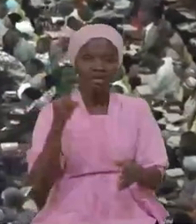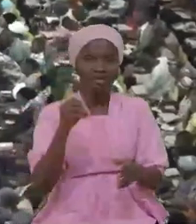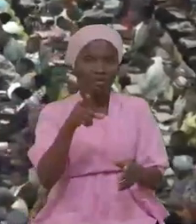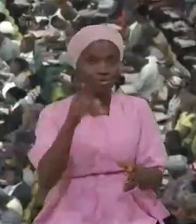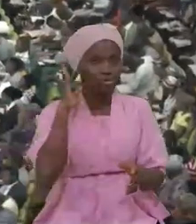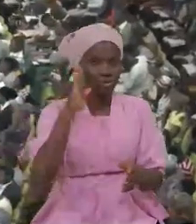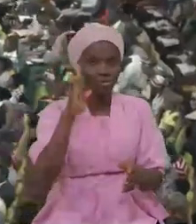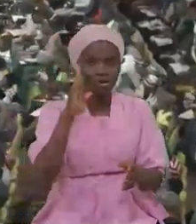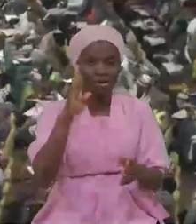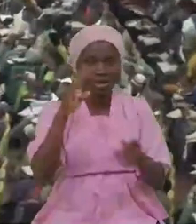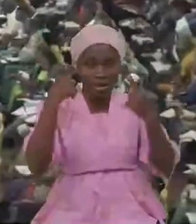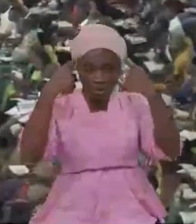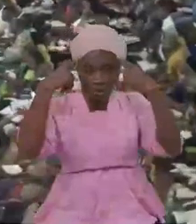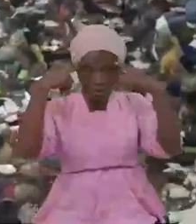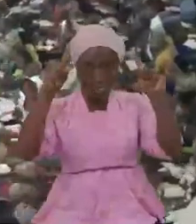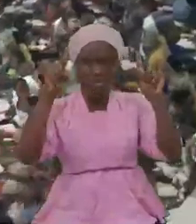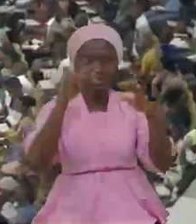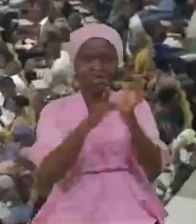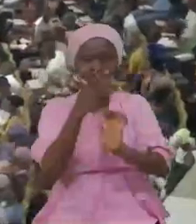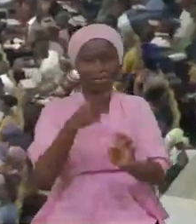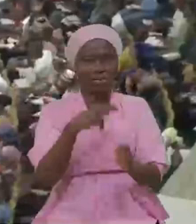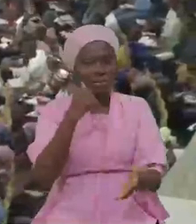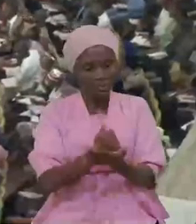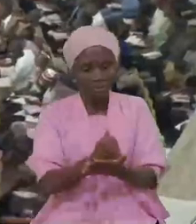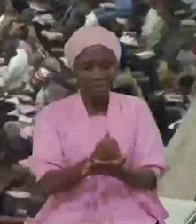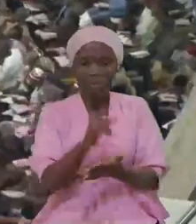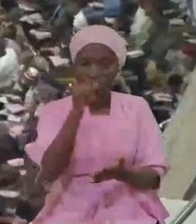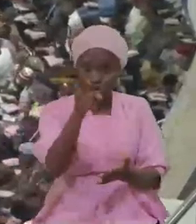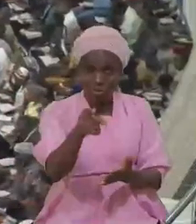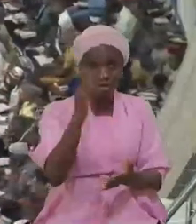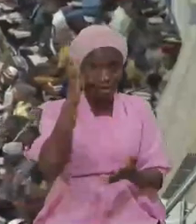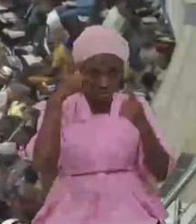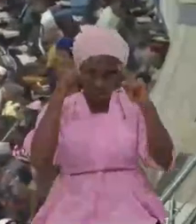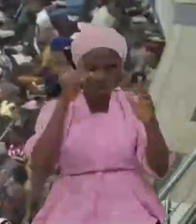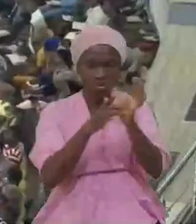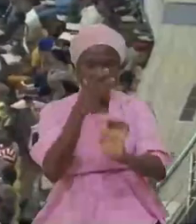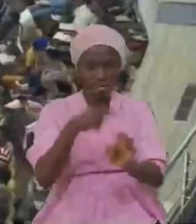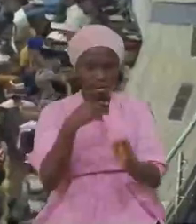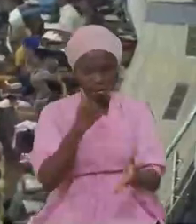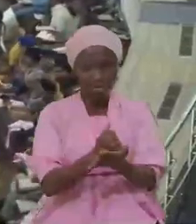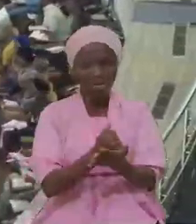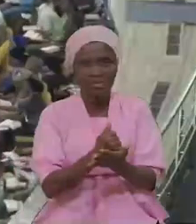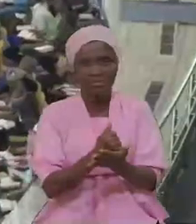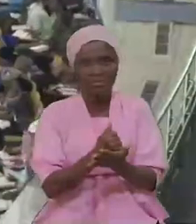Quelqu'un là-bas va réussir. Vous allez prospérer au nom de Jésus-Christ.